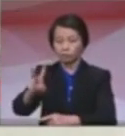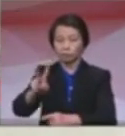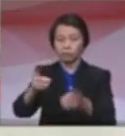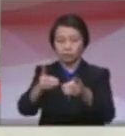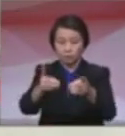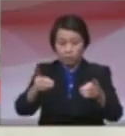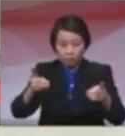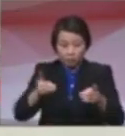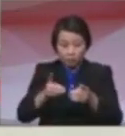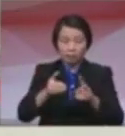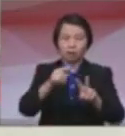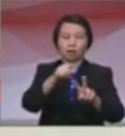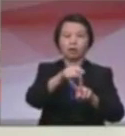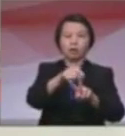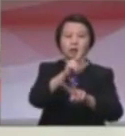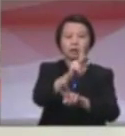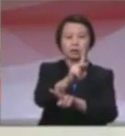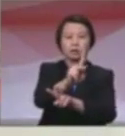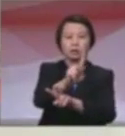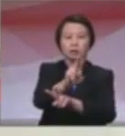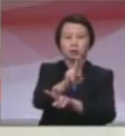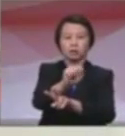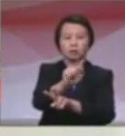daerah Kuala Langat.